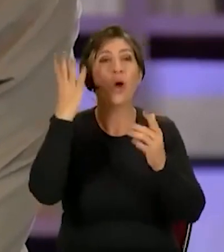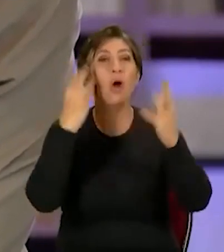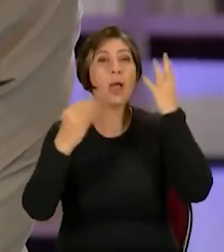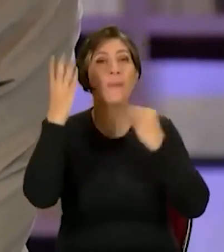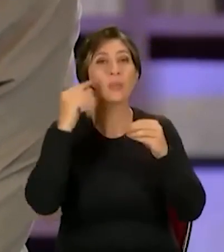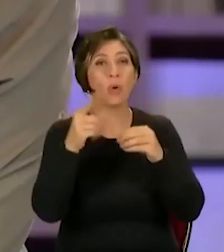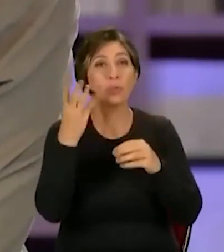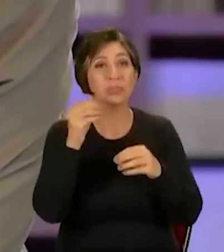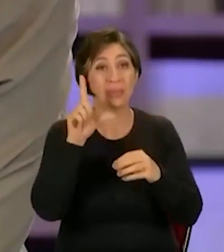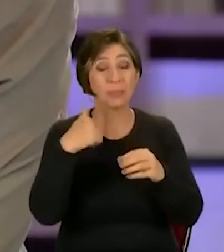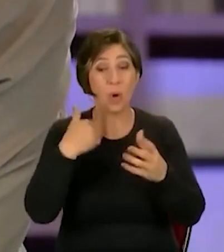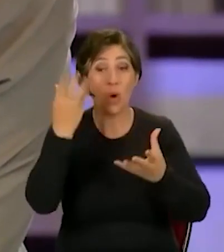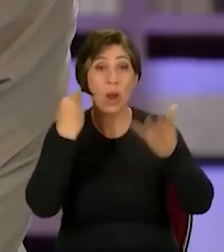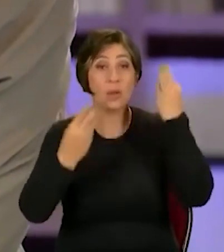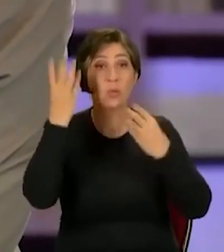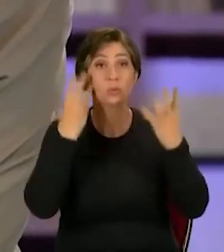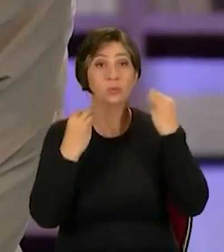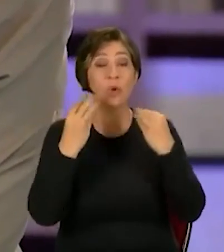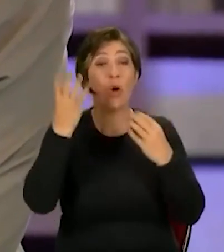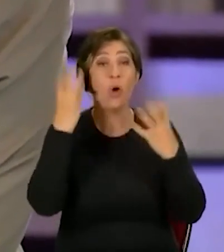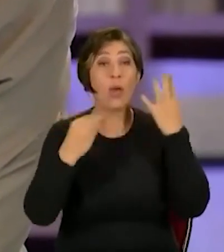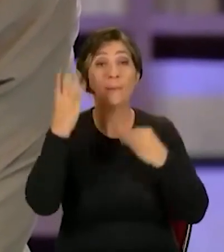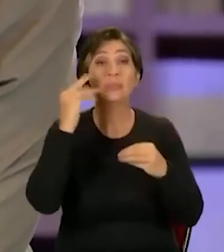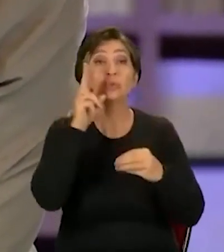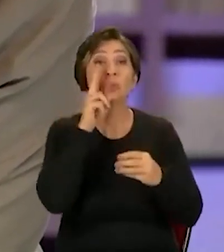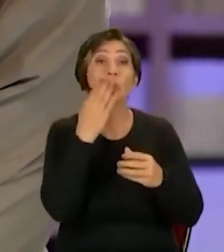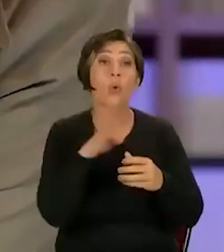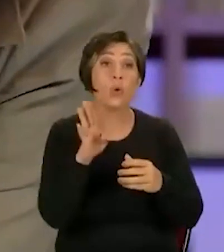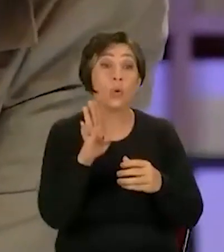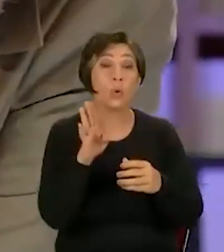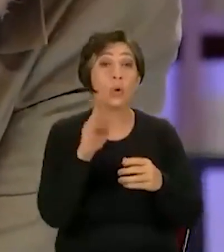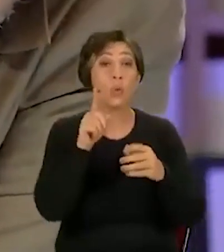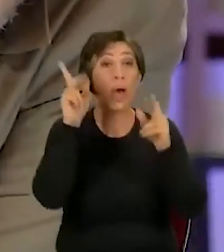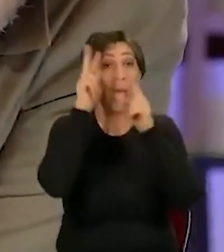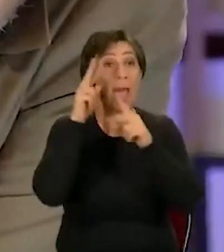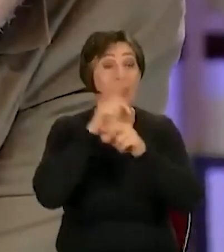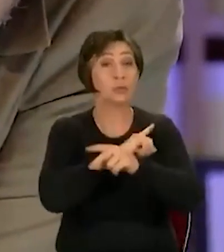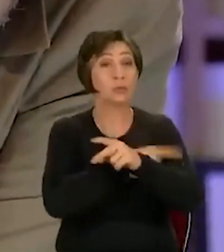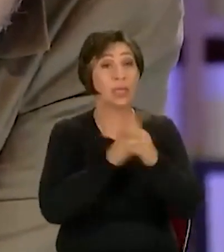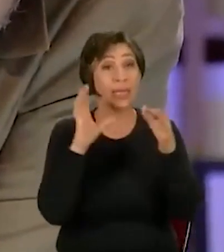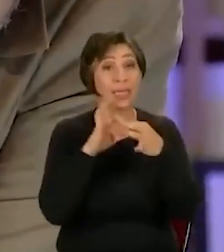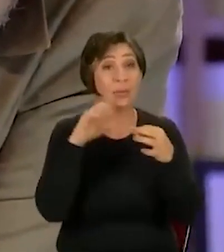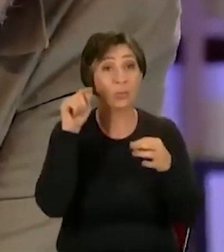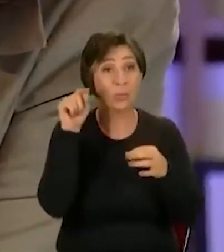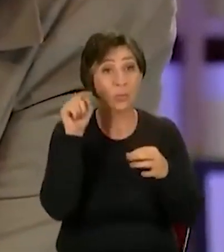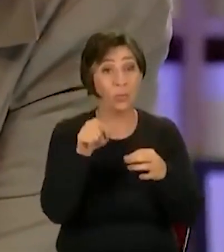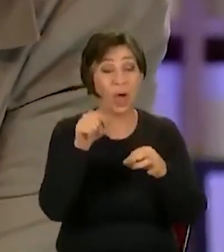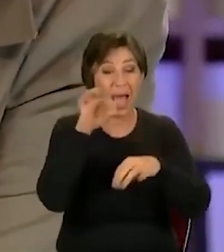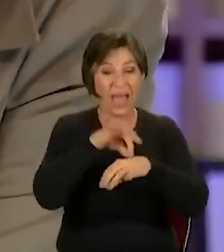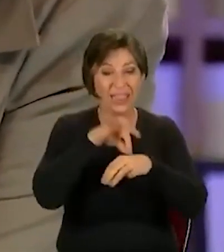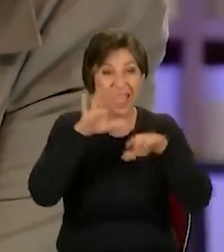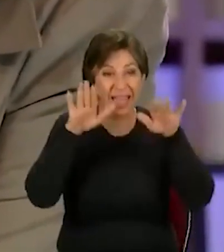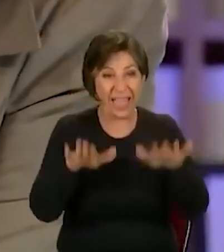öğrenmenin de bu olması gerekiyor. Biz öğreniyoruz çünkü ve öğrenmemizin sonu yok zaten. Tabii ve bu ki hayal gücüyle ilgili. Bu